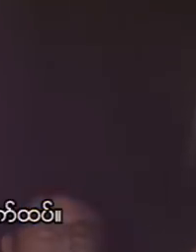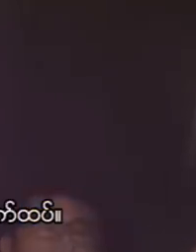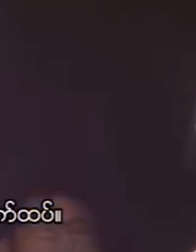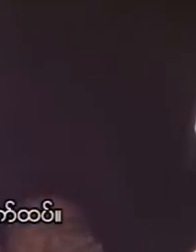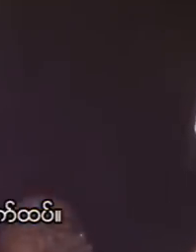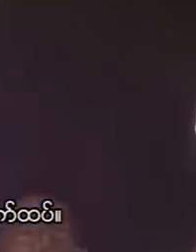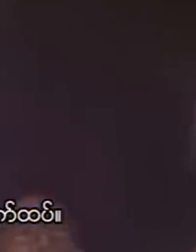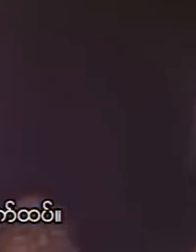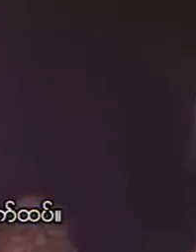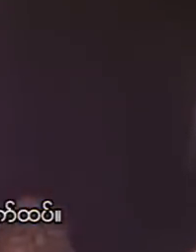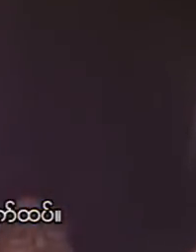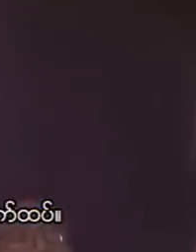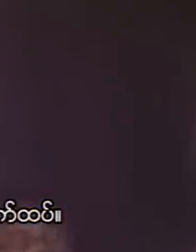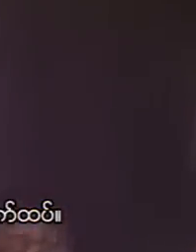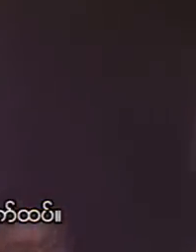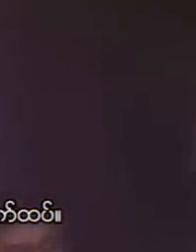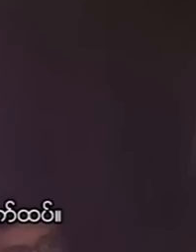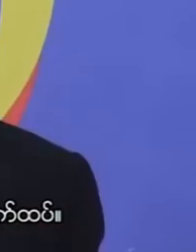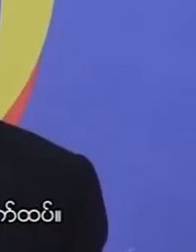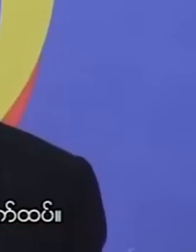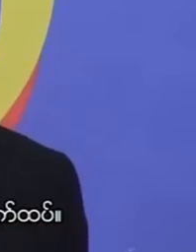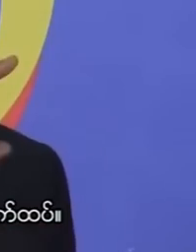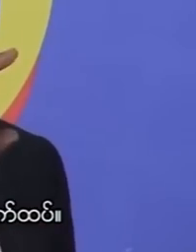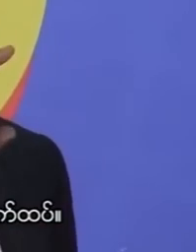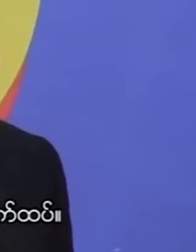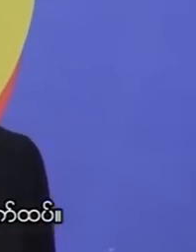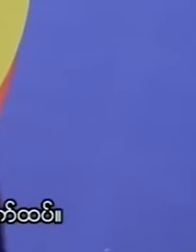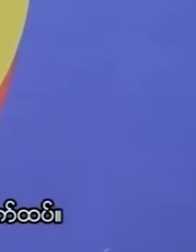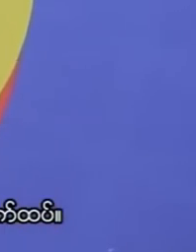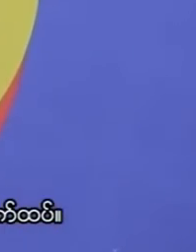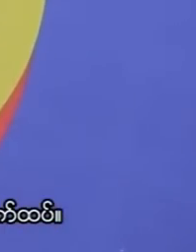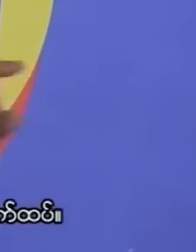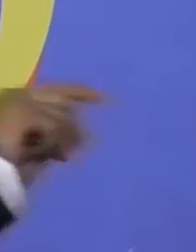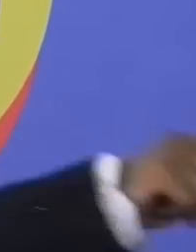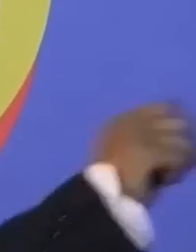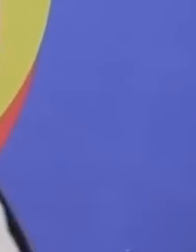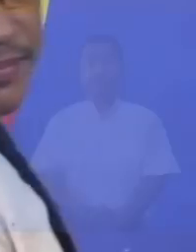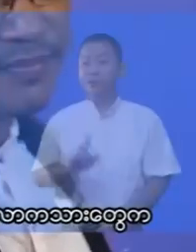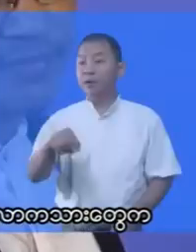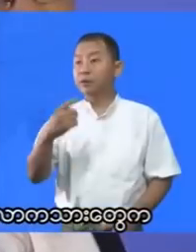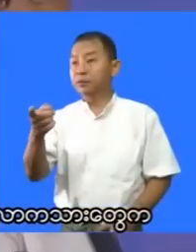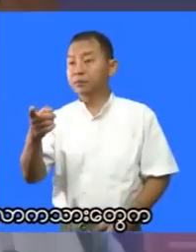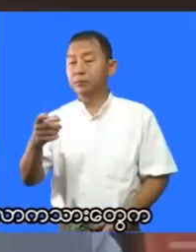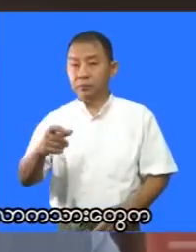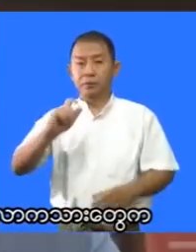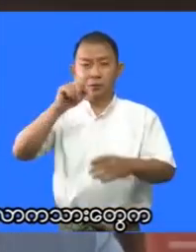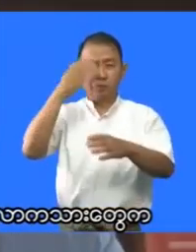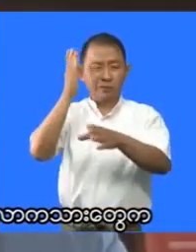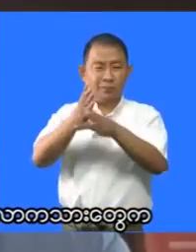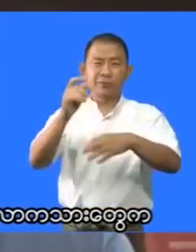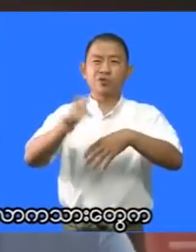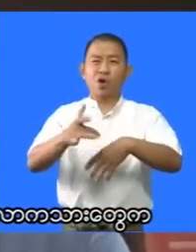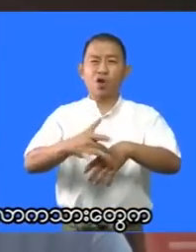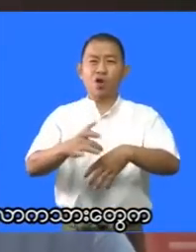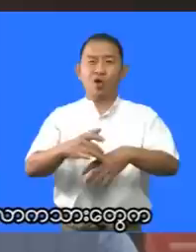သူတို့ရဲ့ mindset တွေကိုပြင်ဖို့အရေးကြီးပါတယ ်ဟုတ်ကဲ့နောက်ထပ်ဟုတ်ကဲ ့ဘောဘဲဘဲရိုက်နေတဲ့သူတွေ